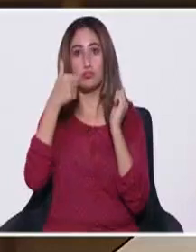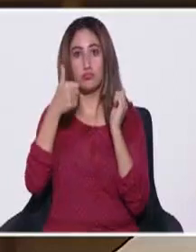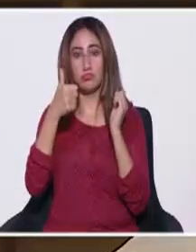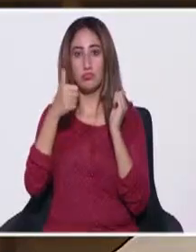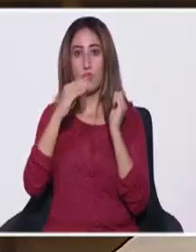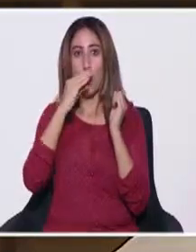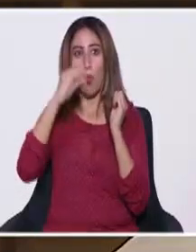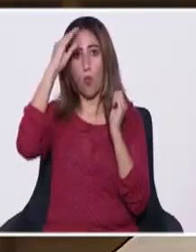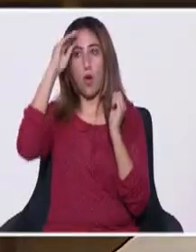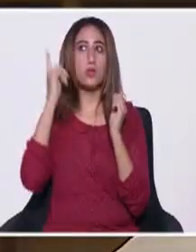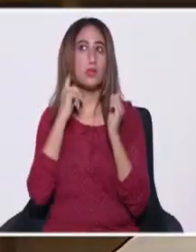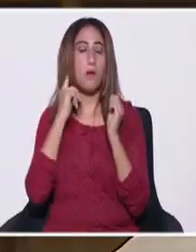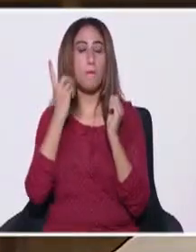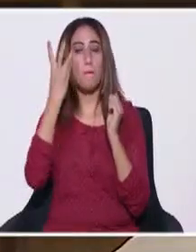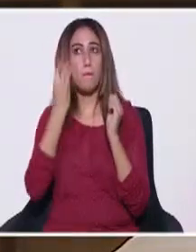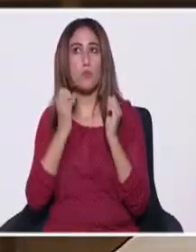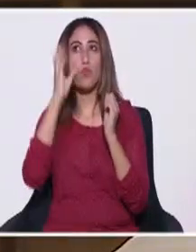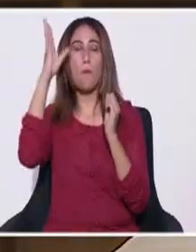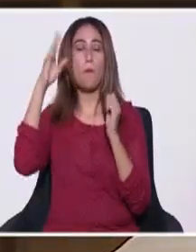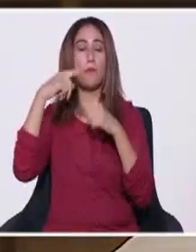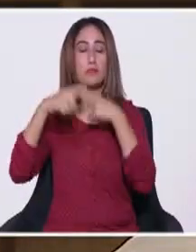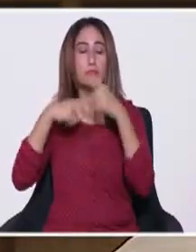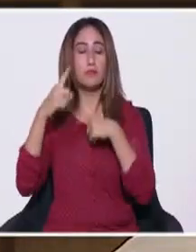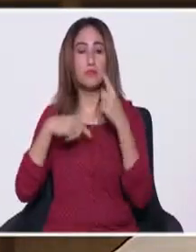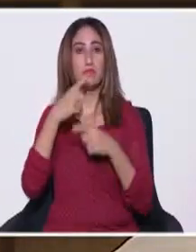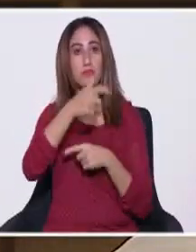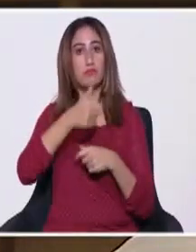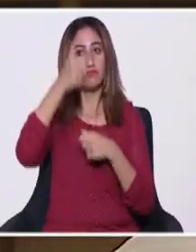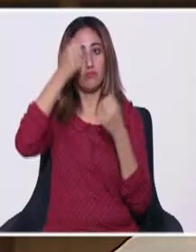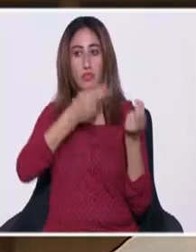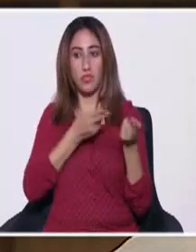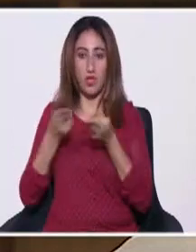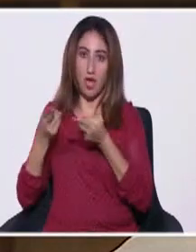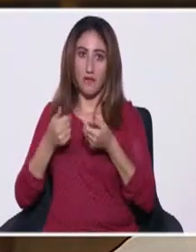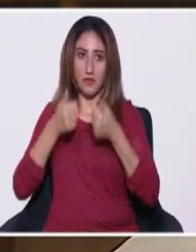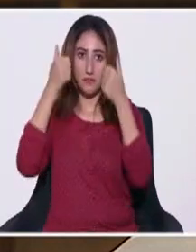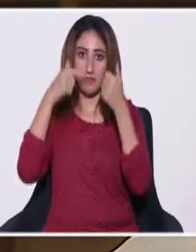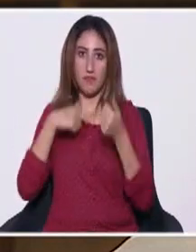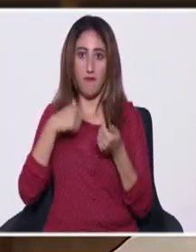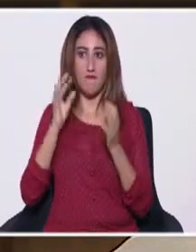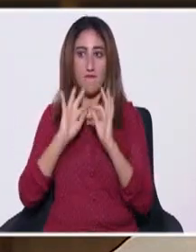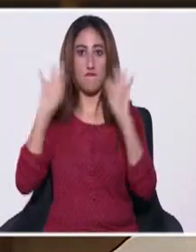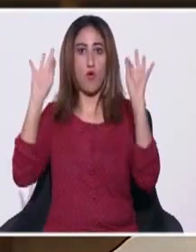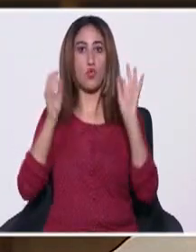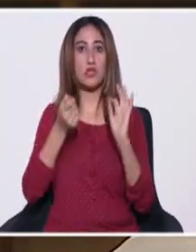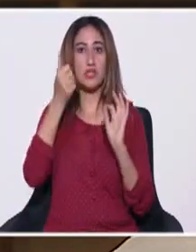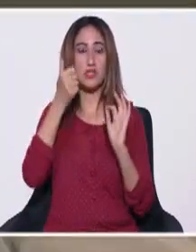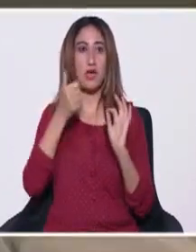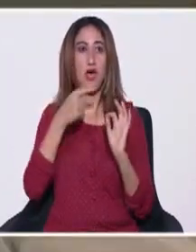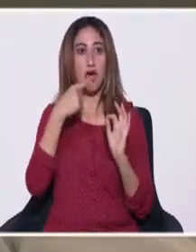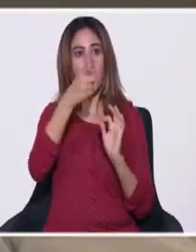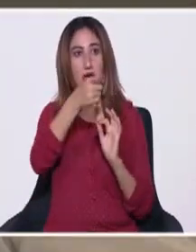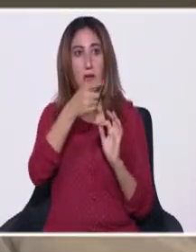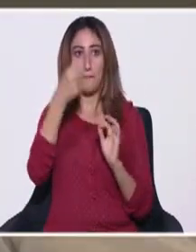عايشين معاه ليل نهار في إذاعة القرآن الكريم يكون نجم وضيف عزيز، مش ممكن أن ألاقي الفرصة دي وما خلوش يقدم معايا. يشرفني